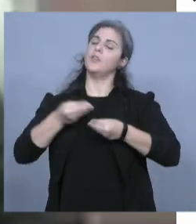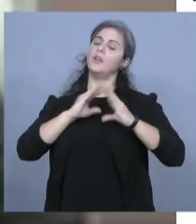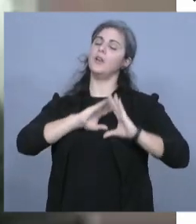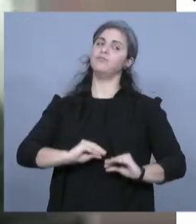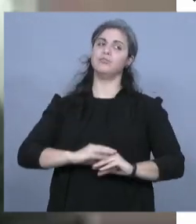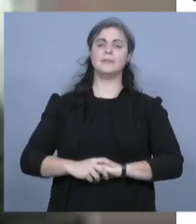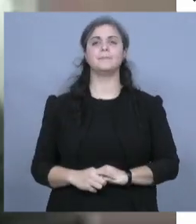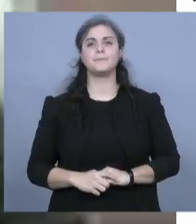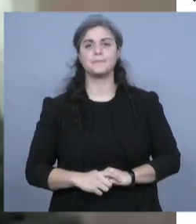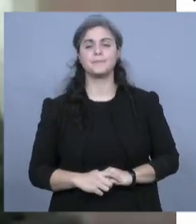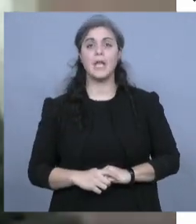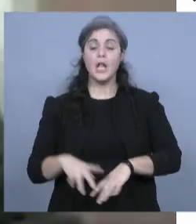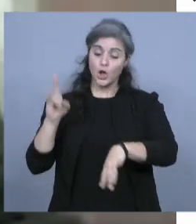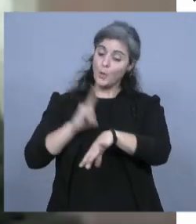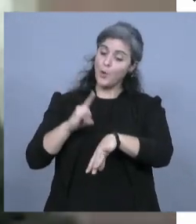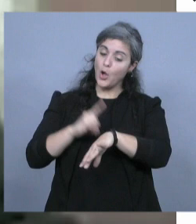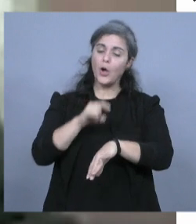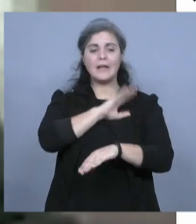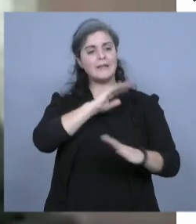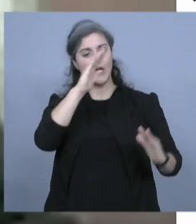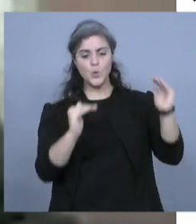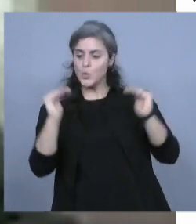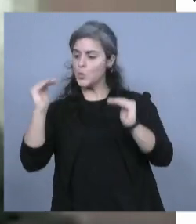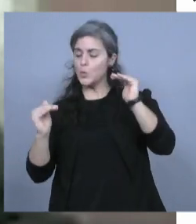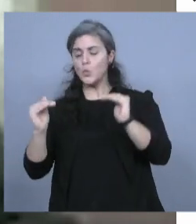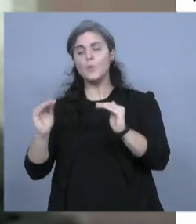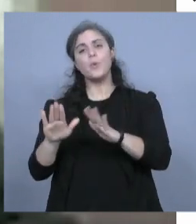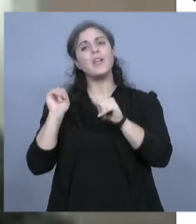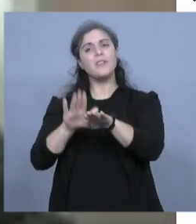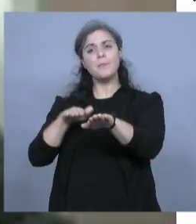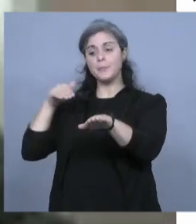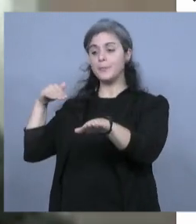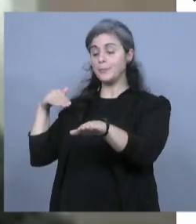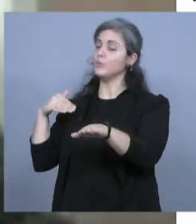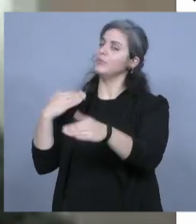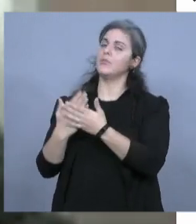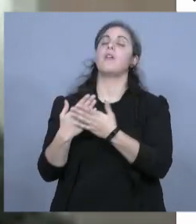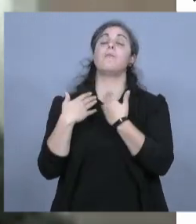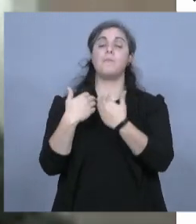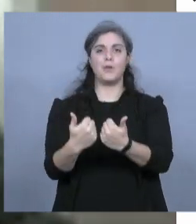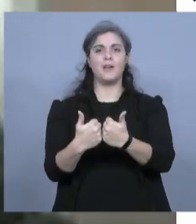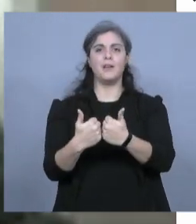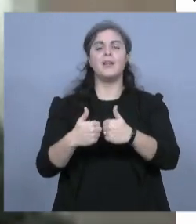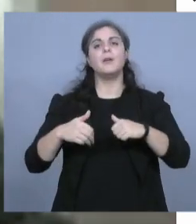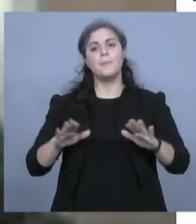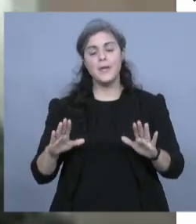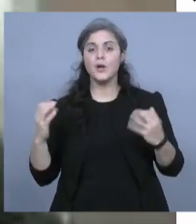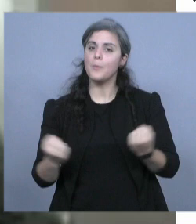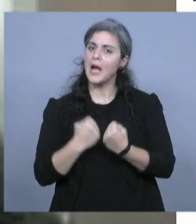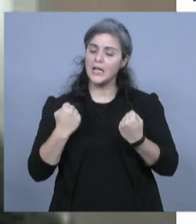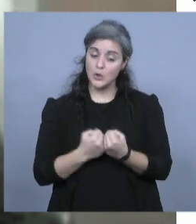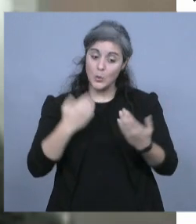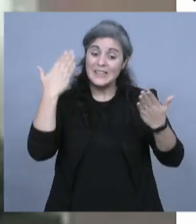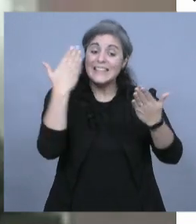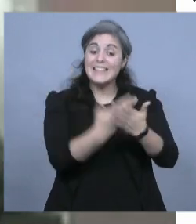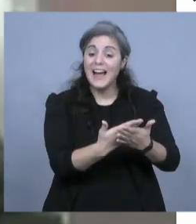Si le lissage des heures peut permettre d'améliorer les flux et de passer moins de temps dans les bouchons, et c'est tant mieux, ce n'est pas avec ce type d'action, soyons-en